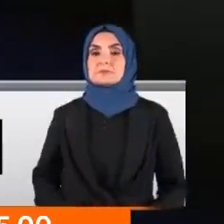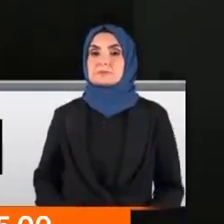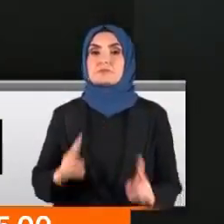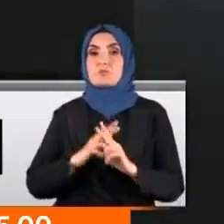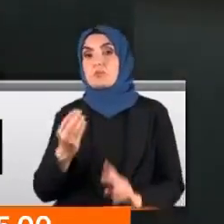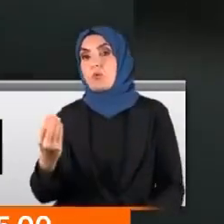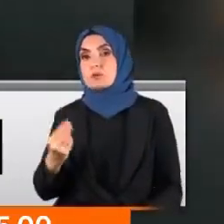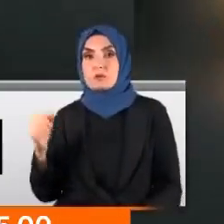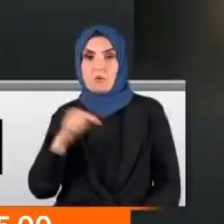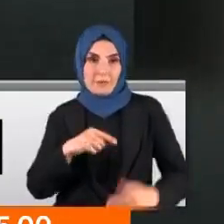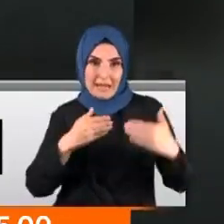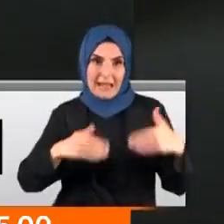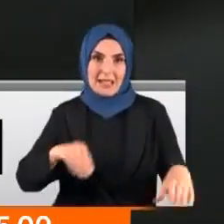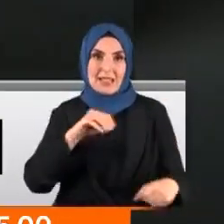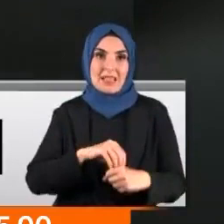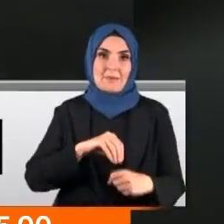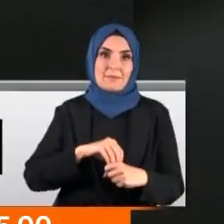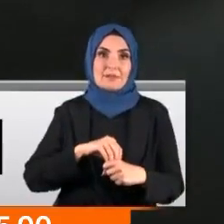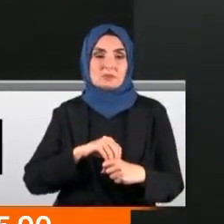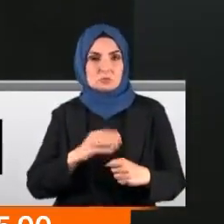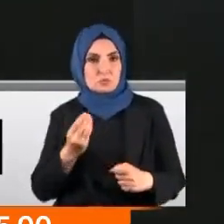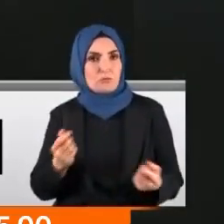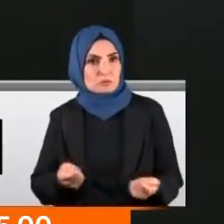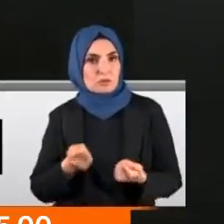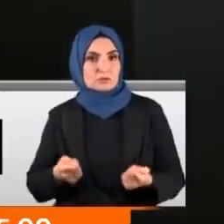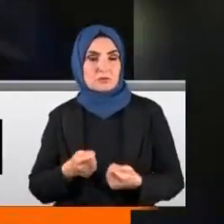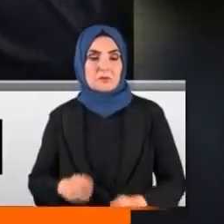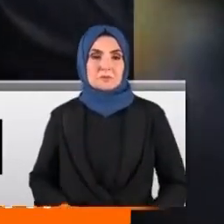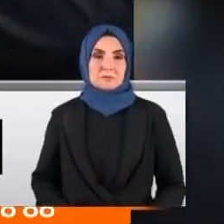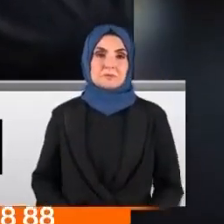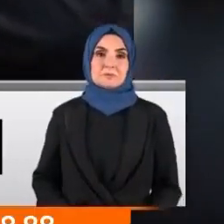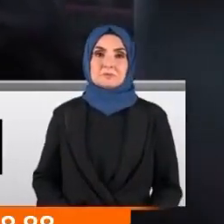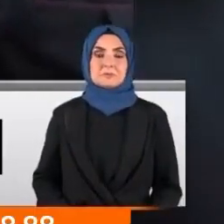Polisler onu engellemek için birbirleriyle yarıştı.